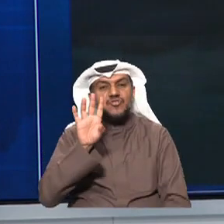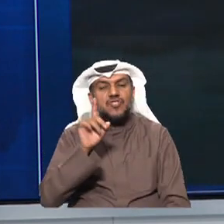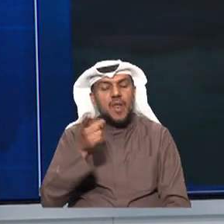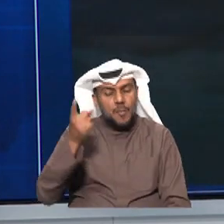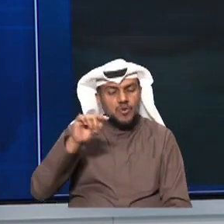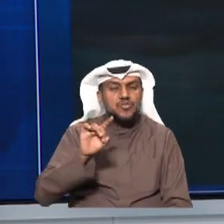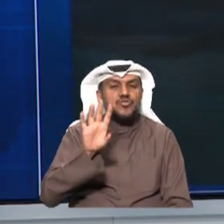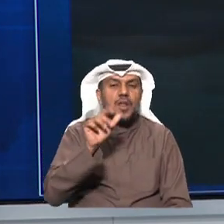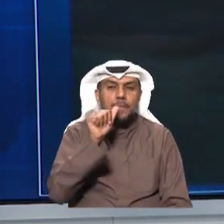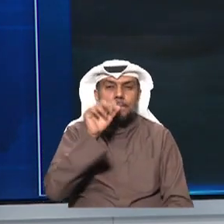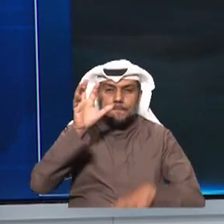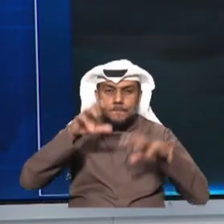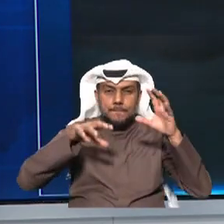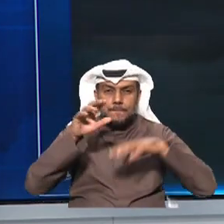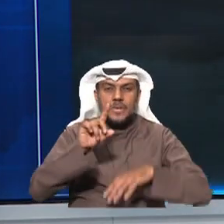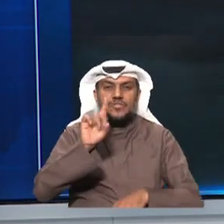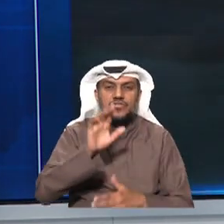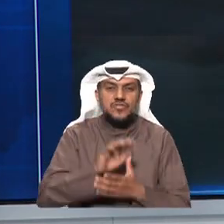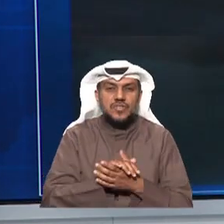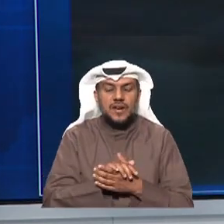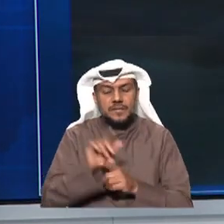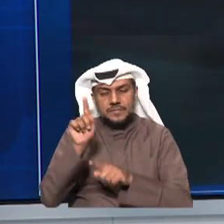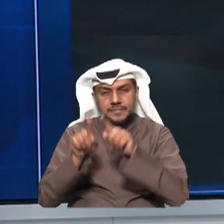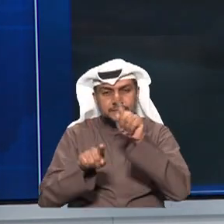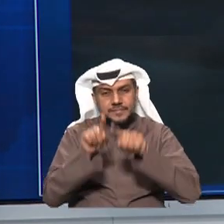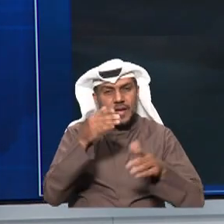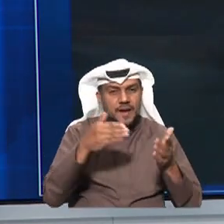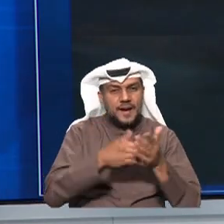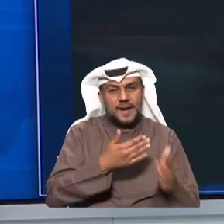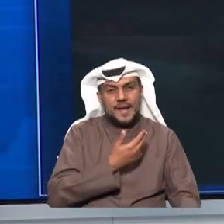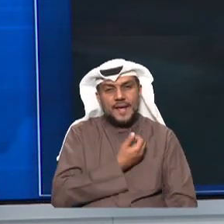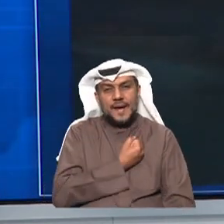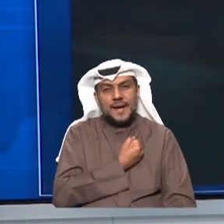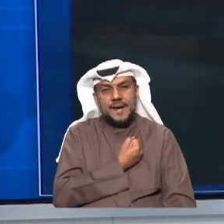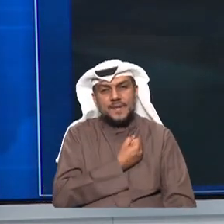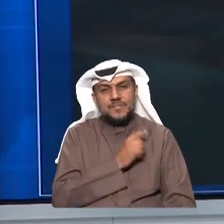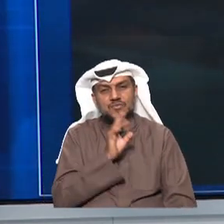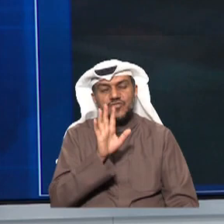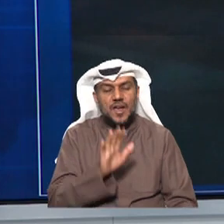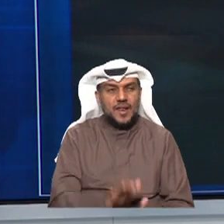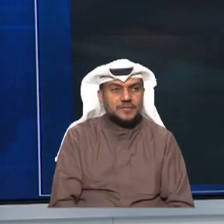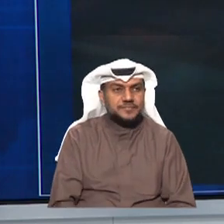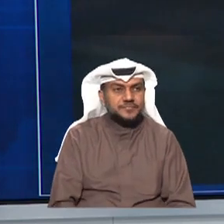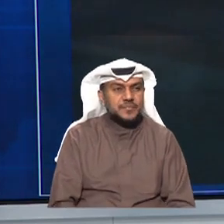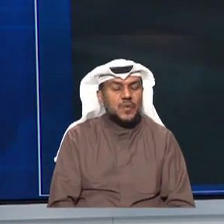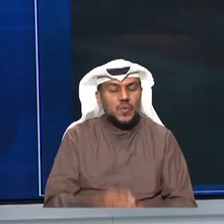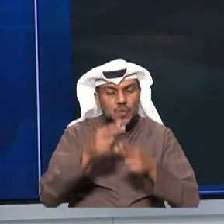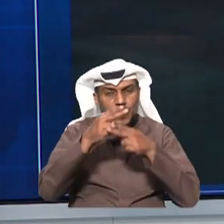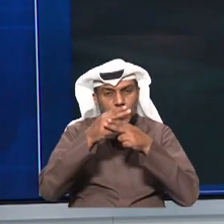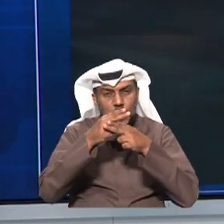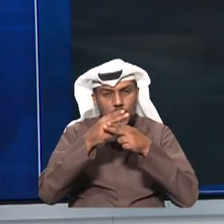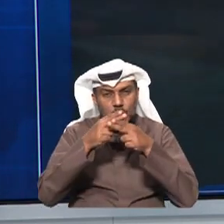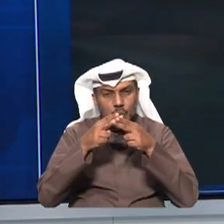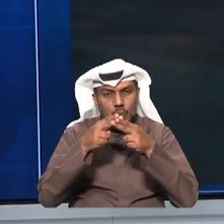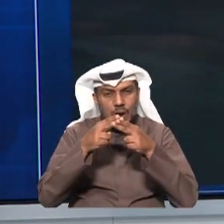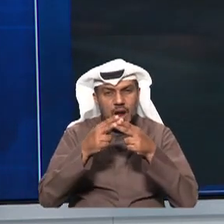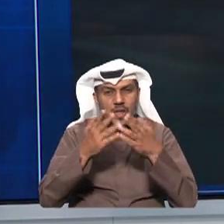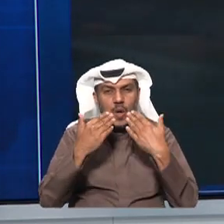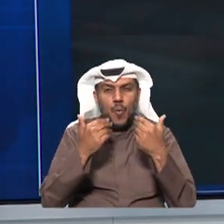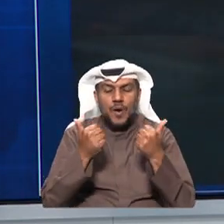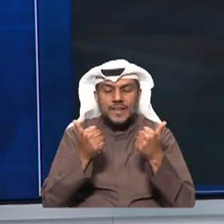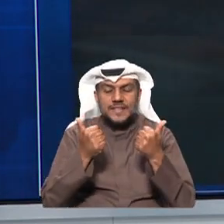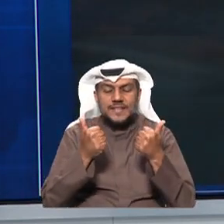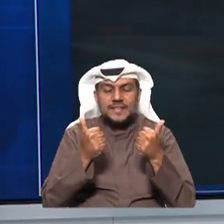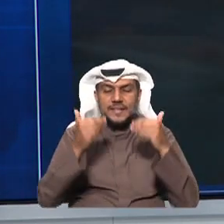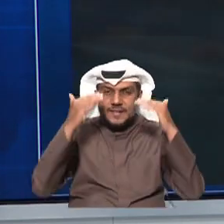باكر وتستمر على فترات متقطعة إلى يوم الأربعاء. الأجواء الحالية في مدينة الكويت سماء صافية بشكل عام،